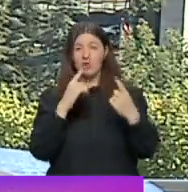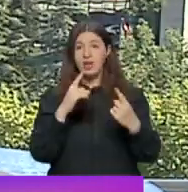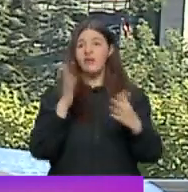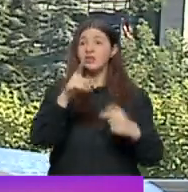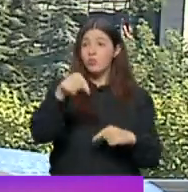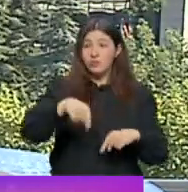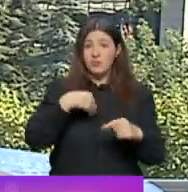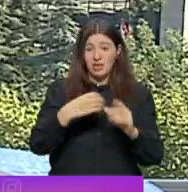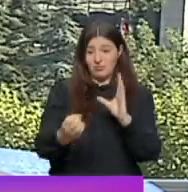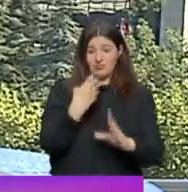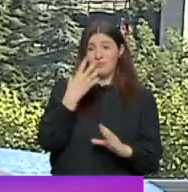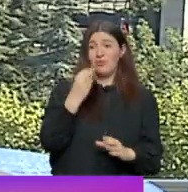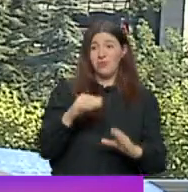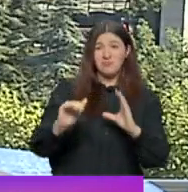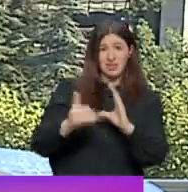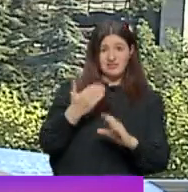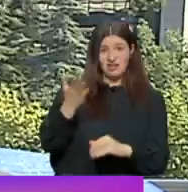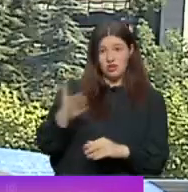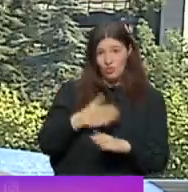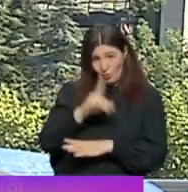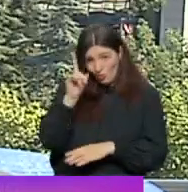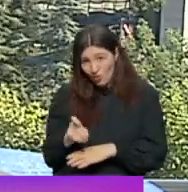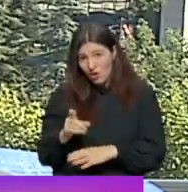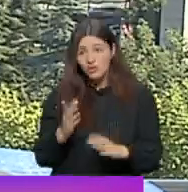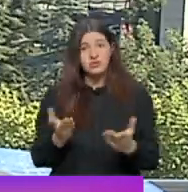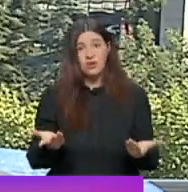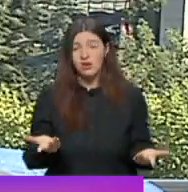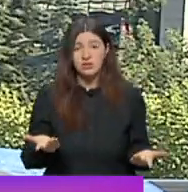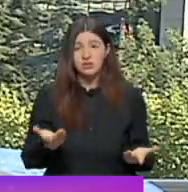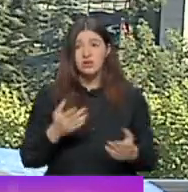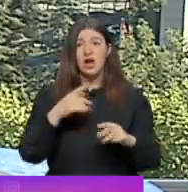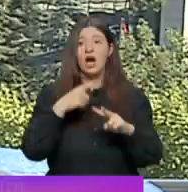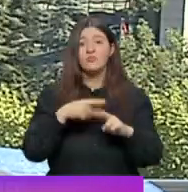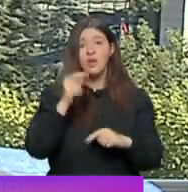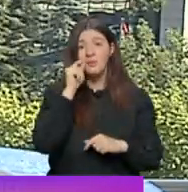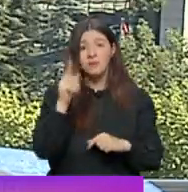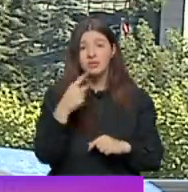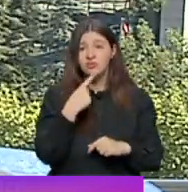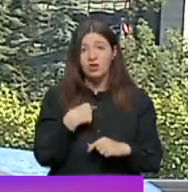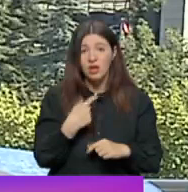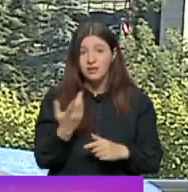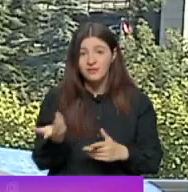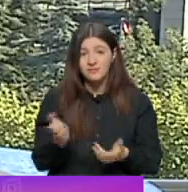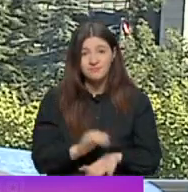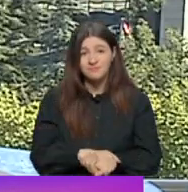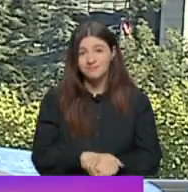ya da sizin burada bana göndermiş olduğunuz mesajlar mı doğru? Yoksa Abdullah Bey'in söyledikleri mi?